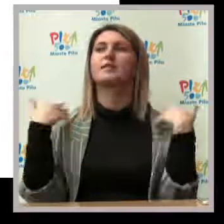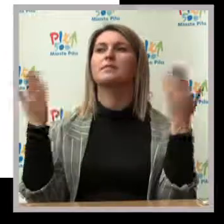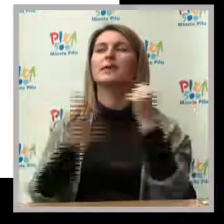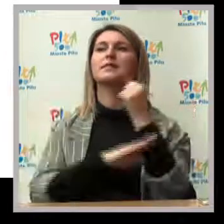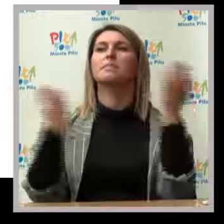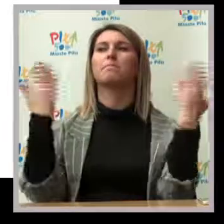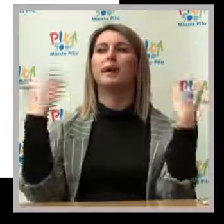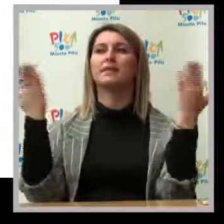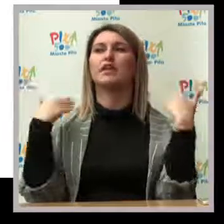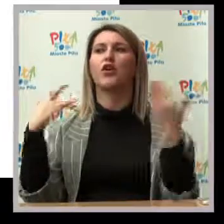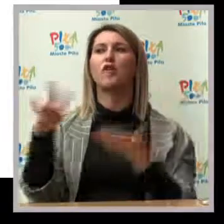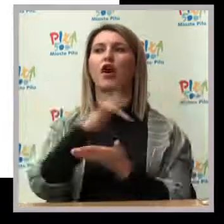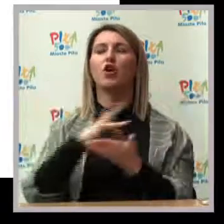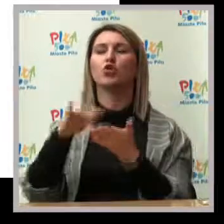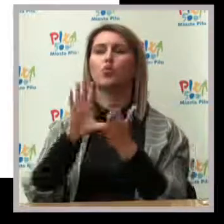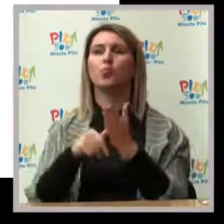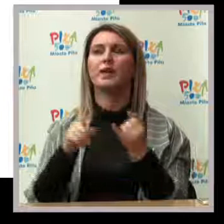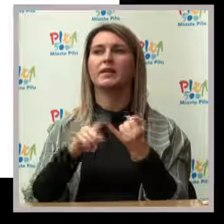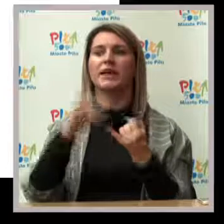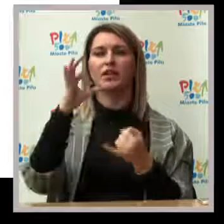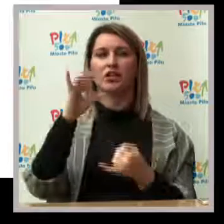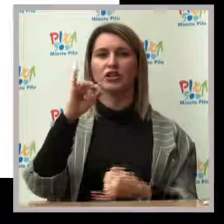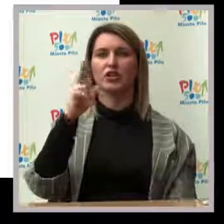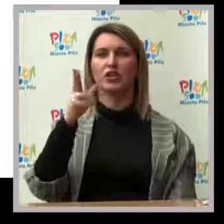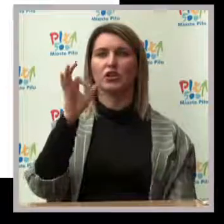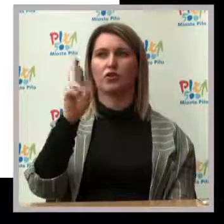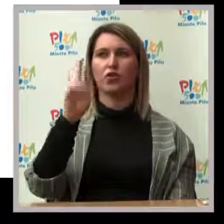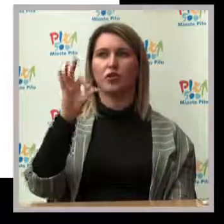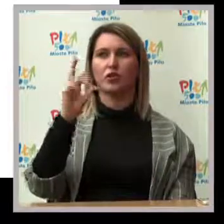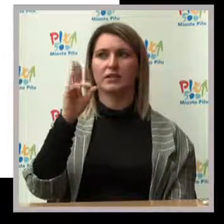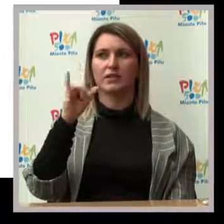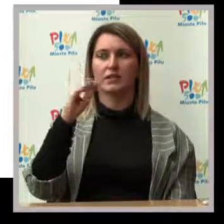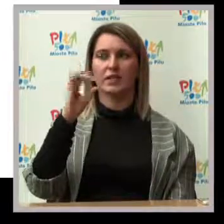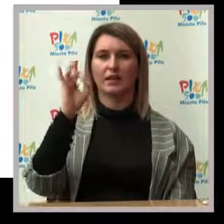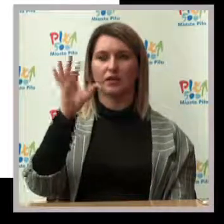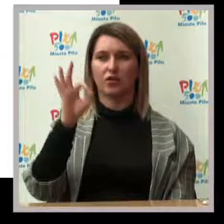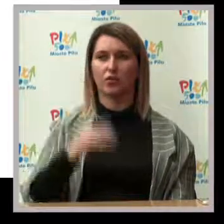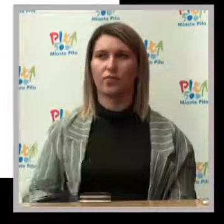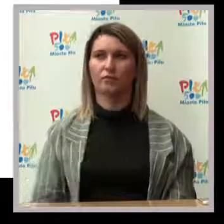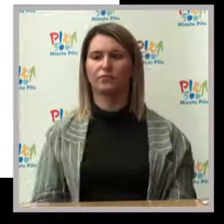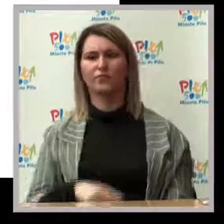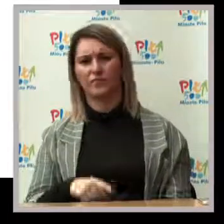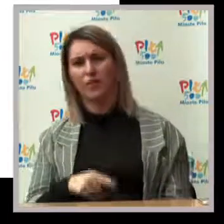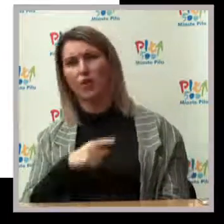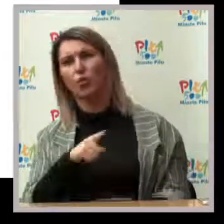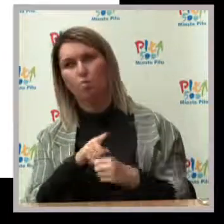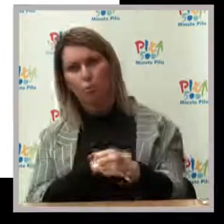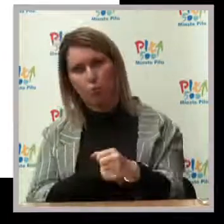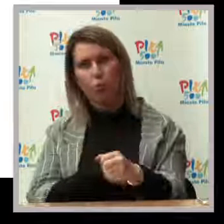zaniedbany, w samym centrum. Mówiliśmy, że prędzej czy później, trochę to trwało,